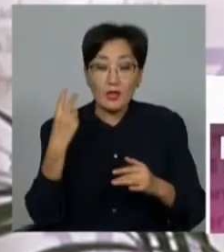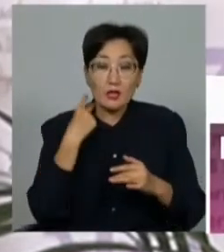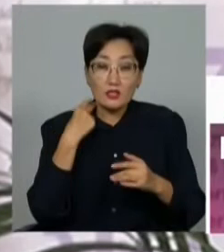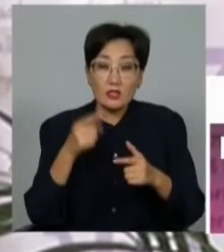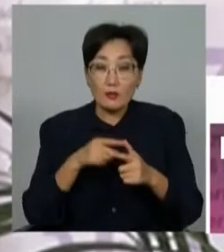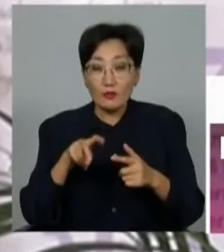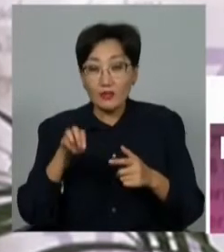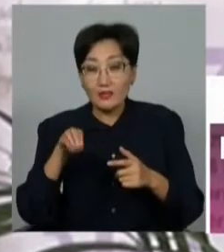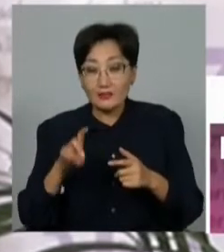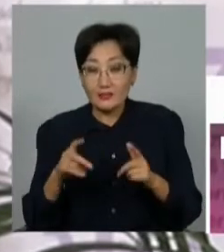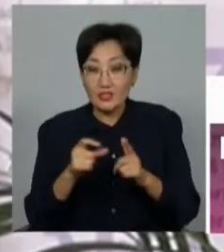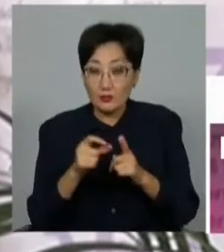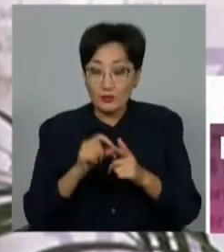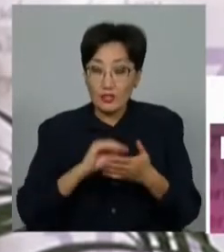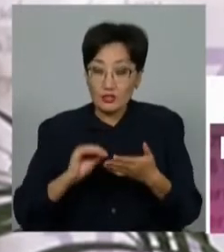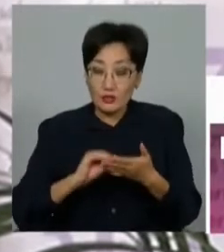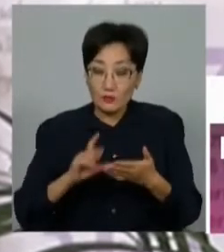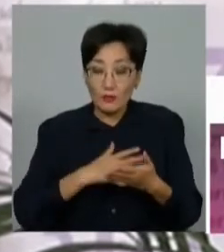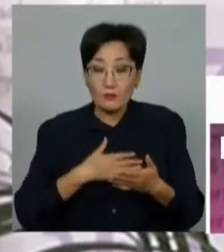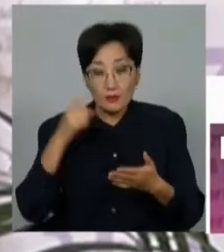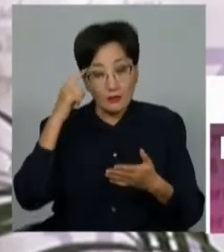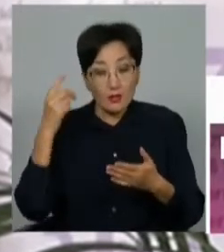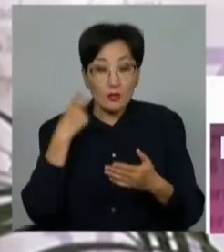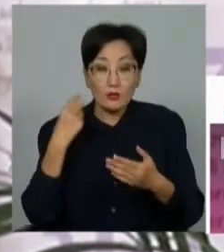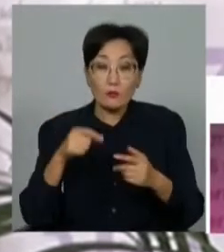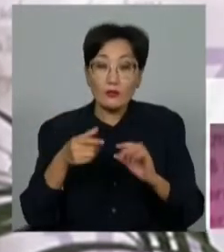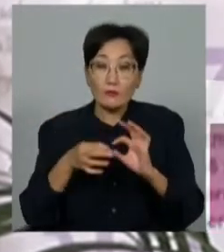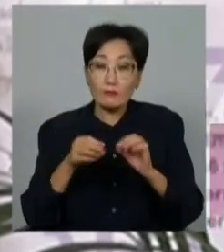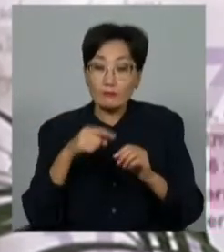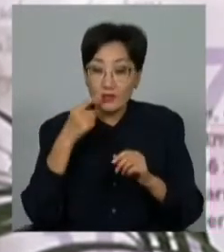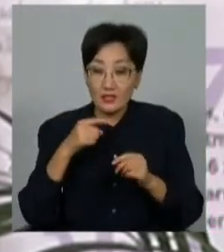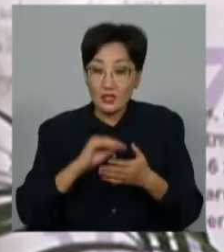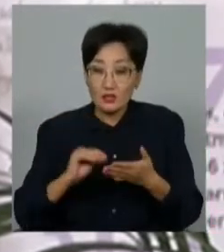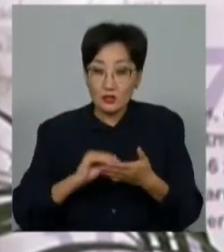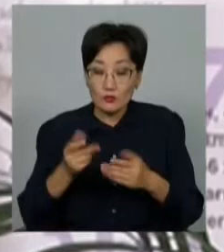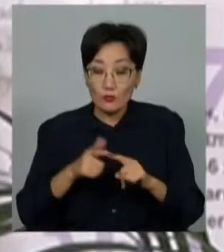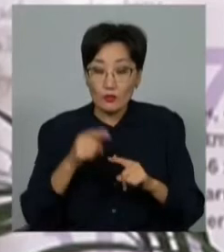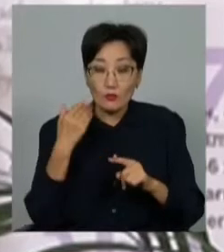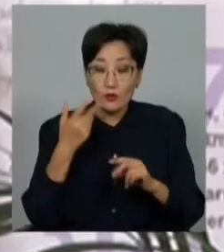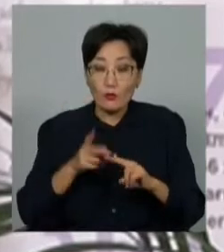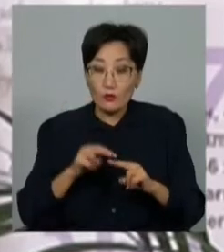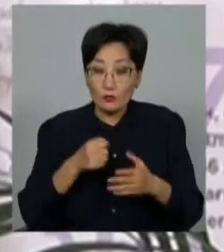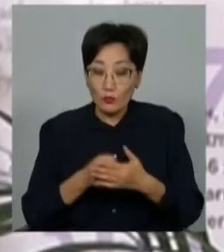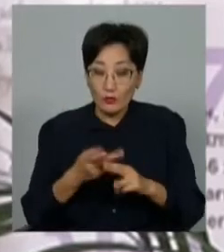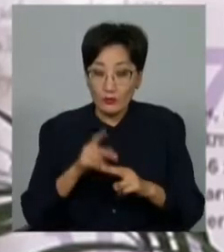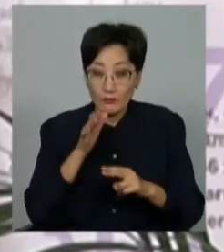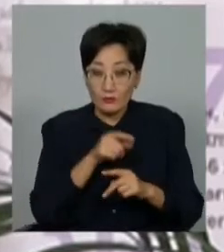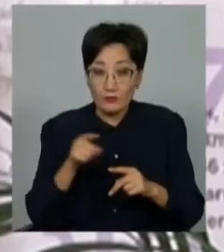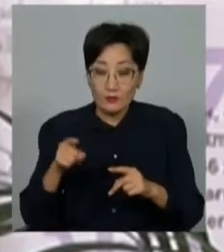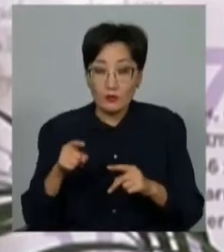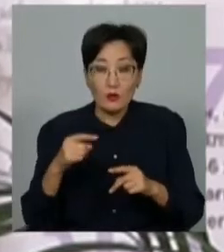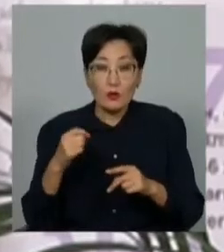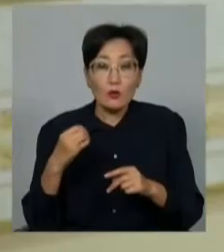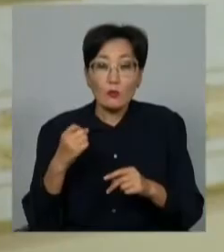немесе латын тілдерінде жазылған. Менің ойымша, латын тілінде жазу өте оңай, себебі біз осы уақытқа дейін бірнеше эсселер